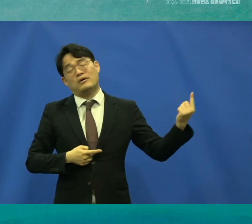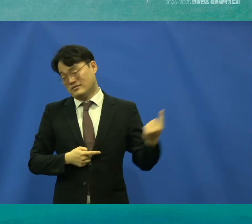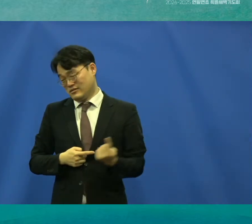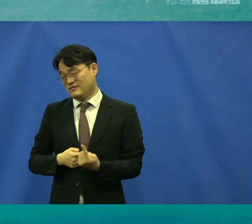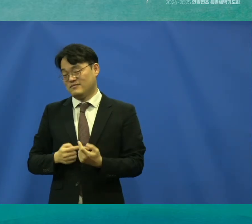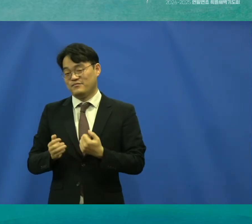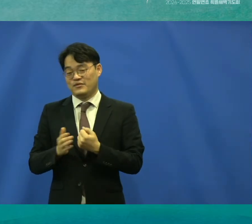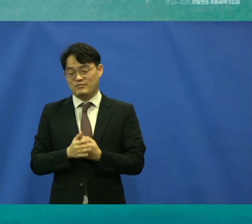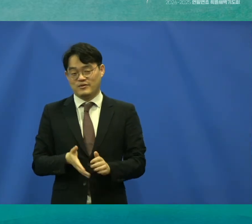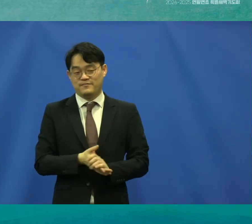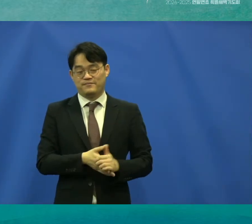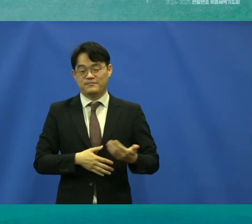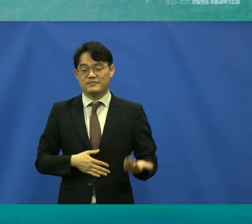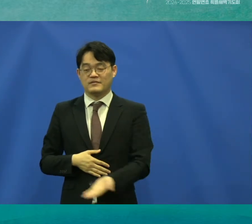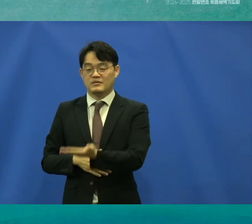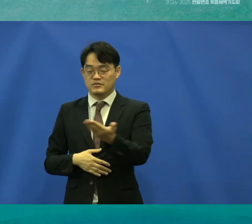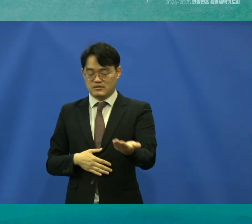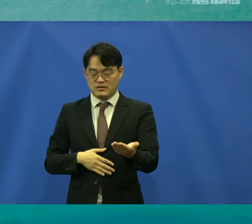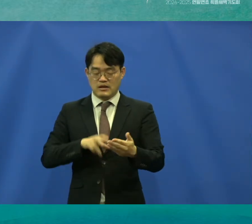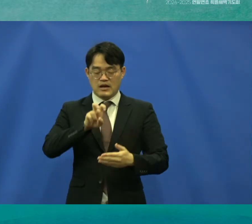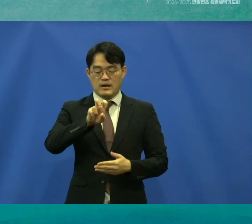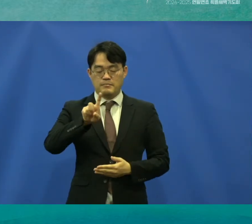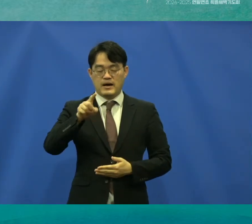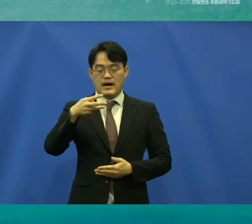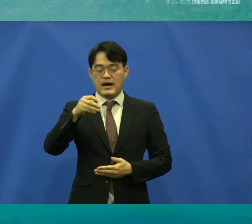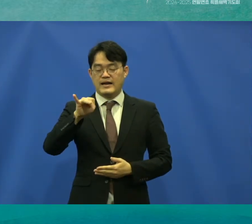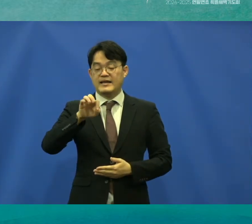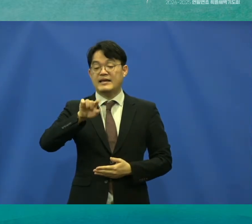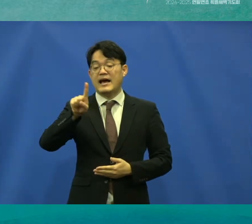향료옥합을 깨뜨려 주님의 발에 붓습니다.